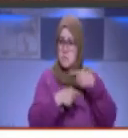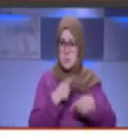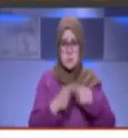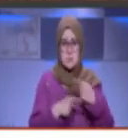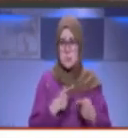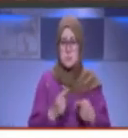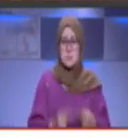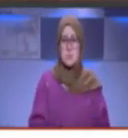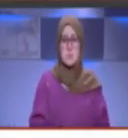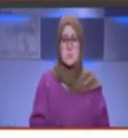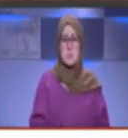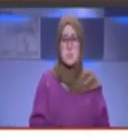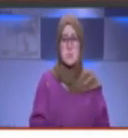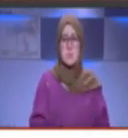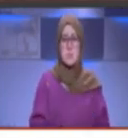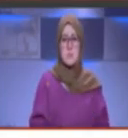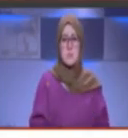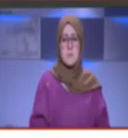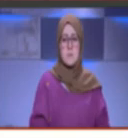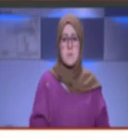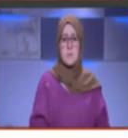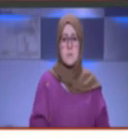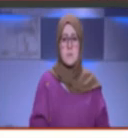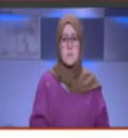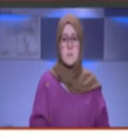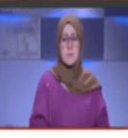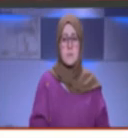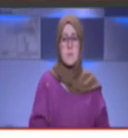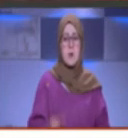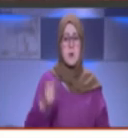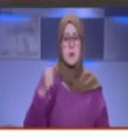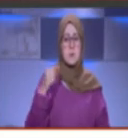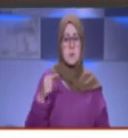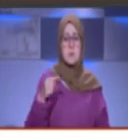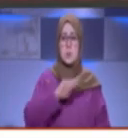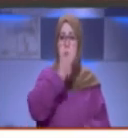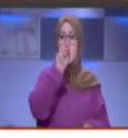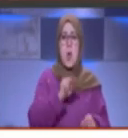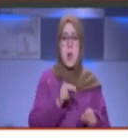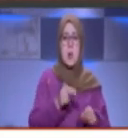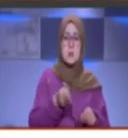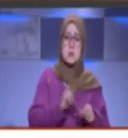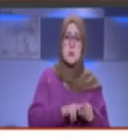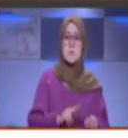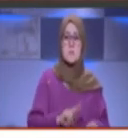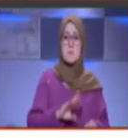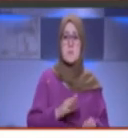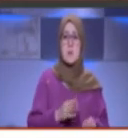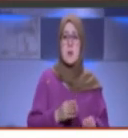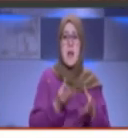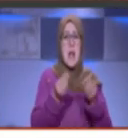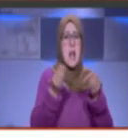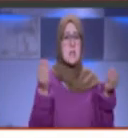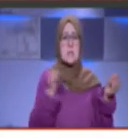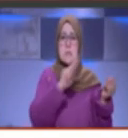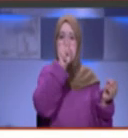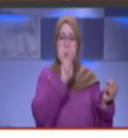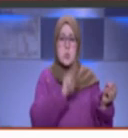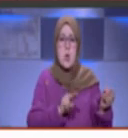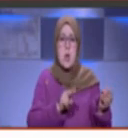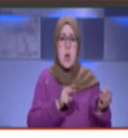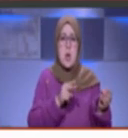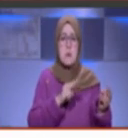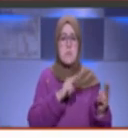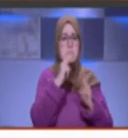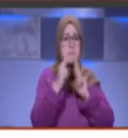للقلق بشكل. طيب دكتور حازم، يعني الكثير من التساؤلات كانت طرحت